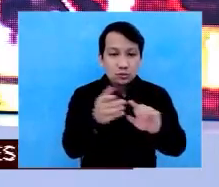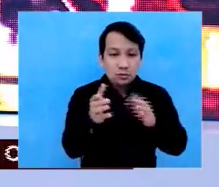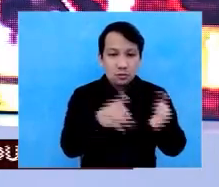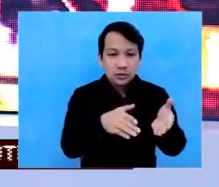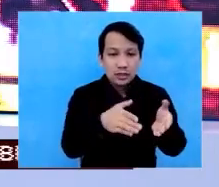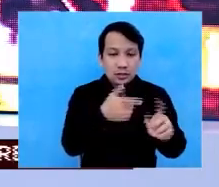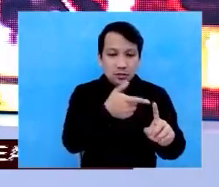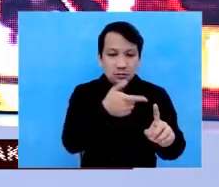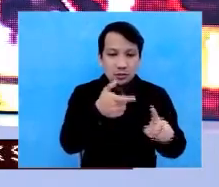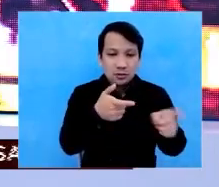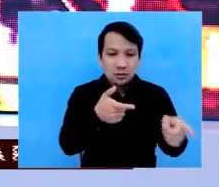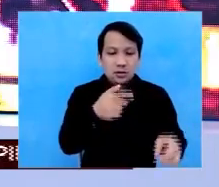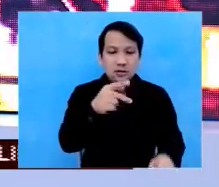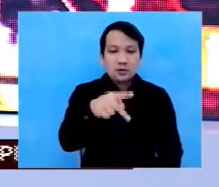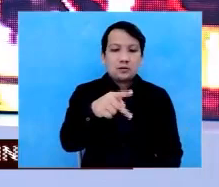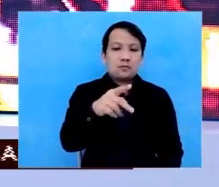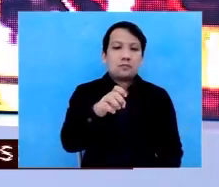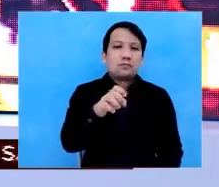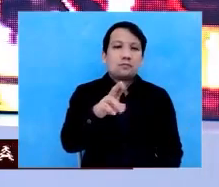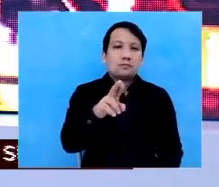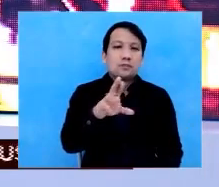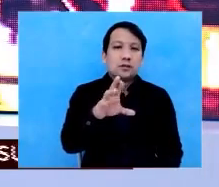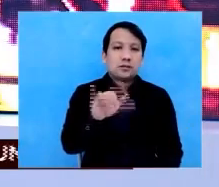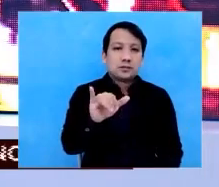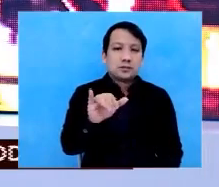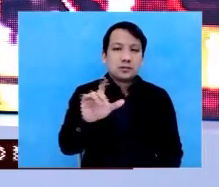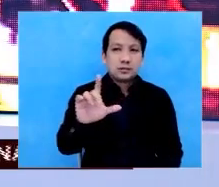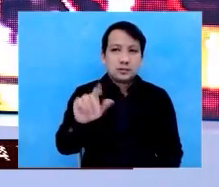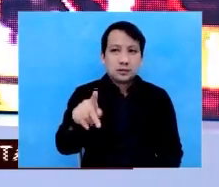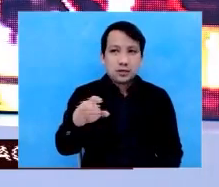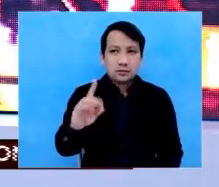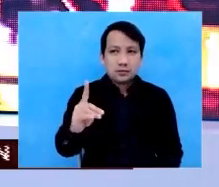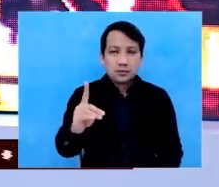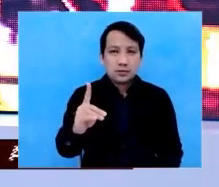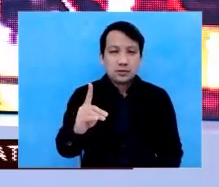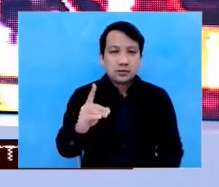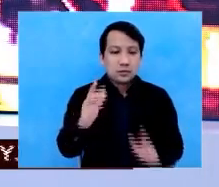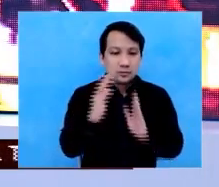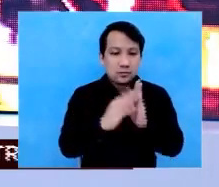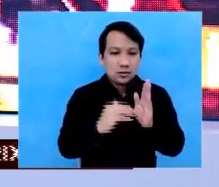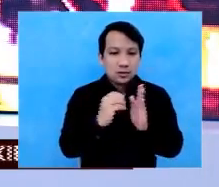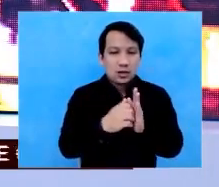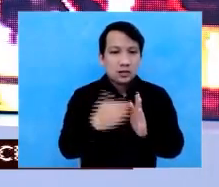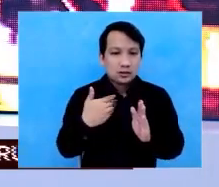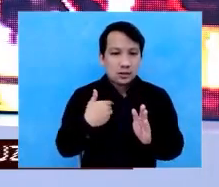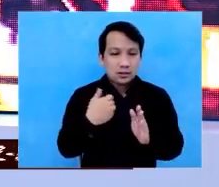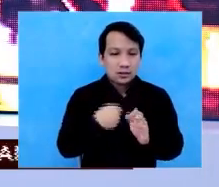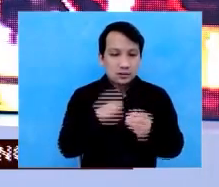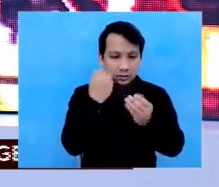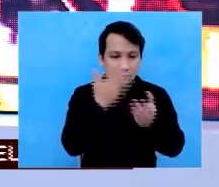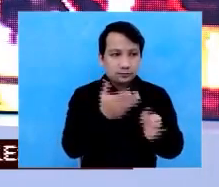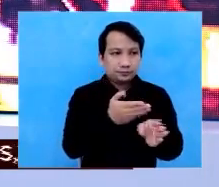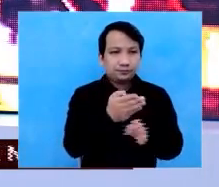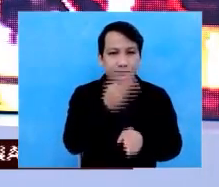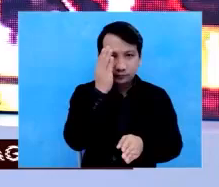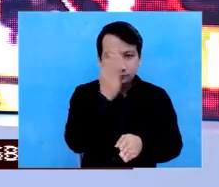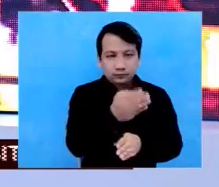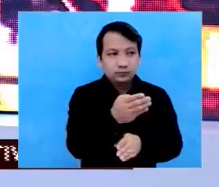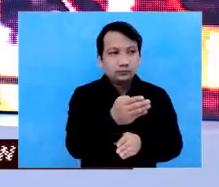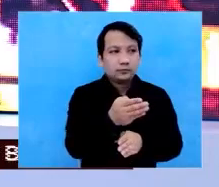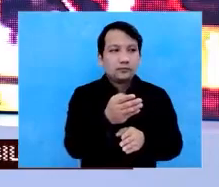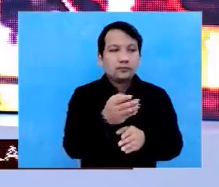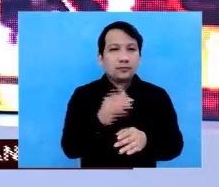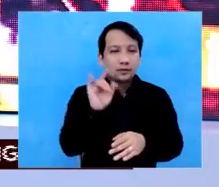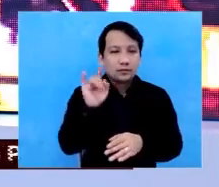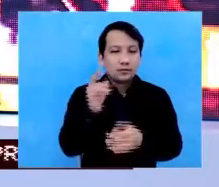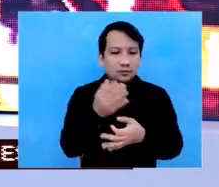mamayag. Kabilang na po rito ang Embassy ng Canada at Netherlands na nagsasabing ang pagpatay sa mga journalist ay direktang pag-atake sa press freedom.